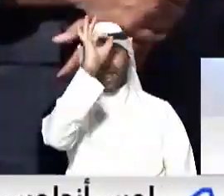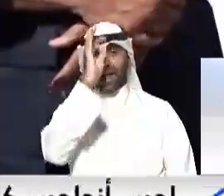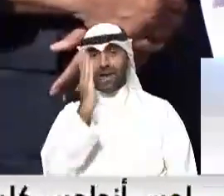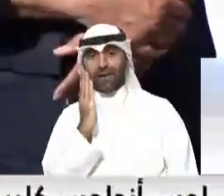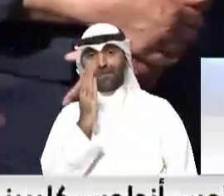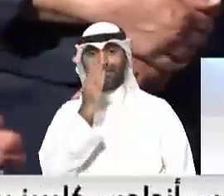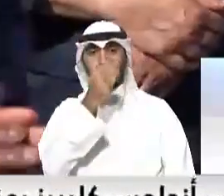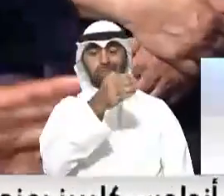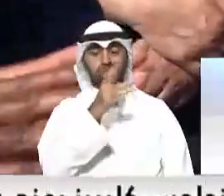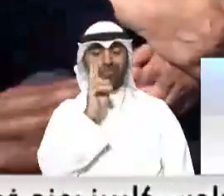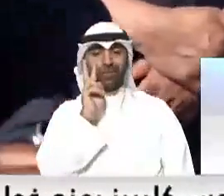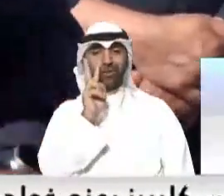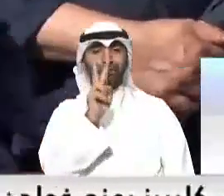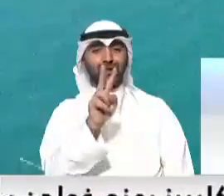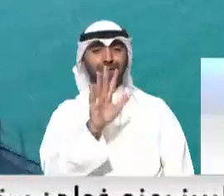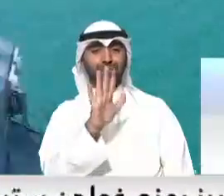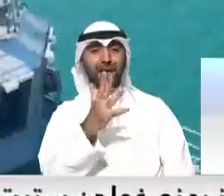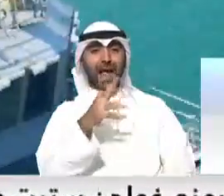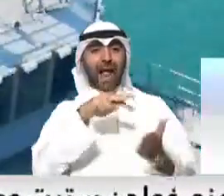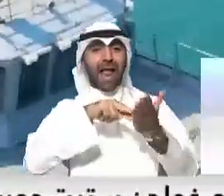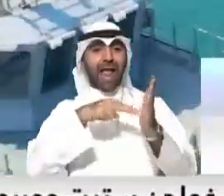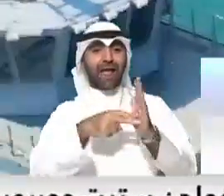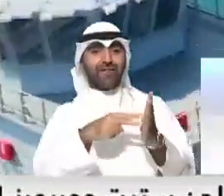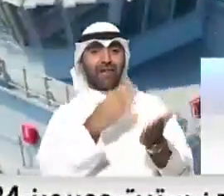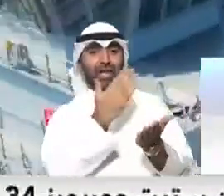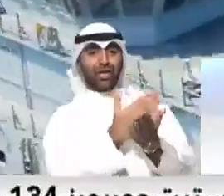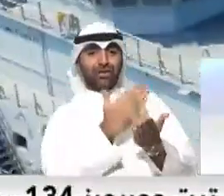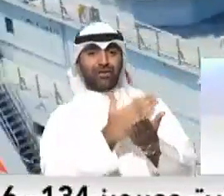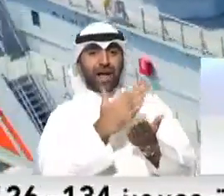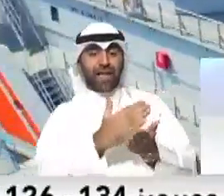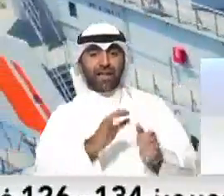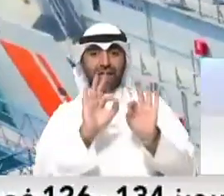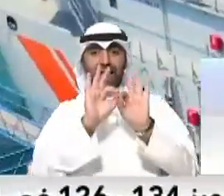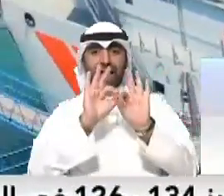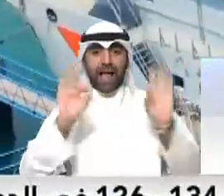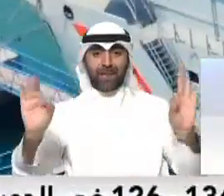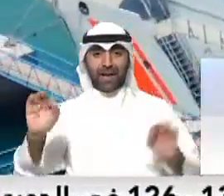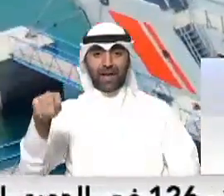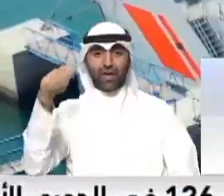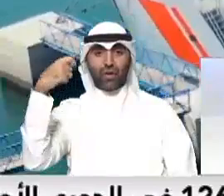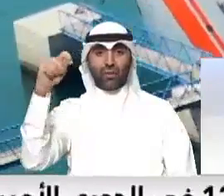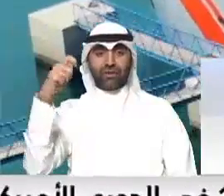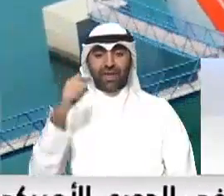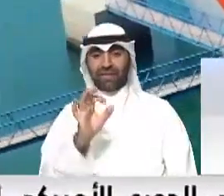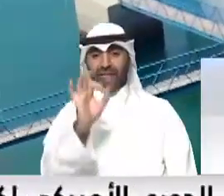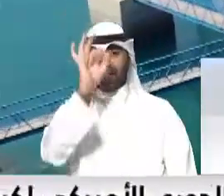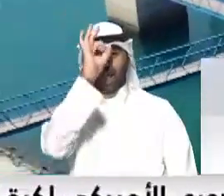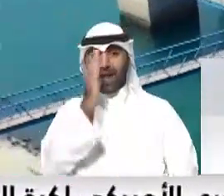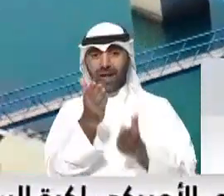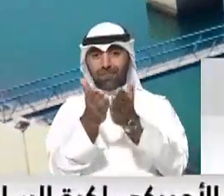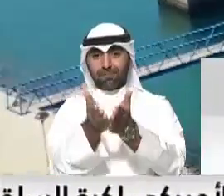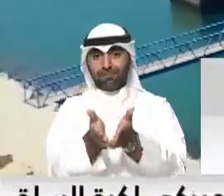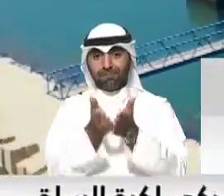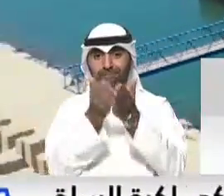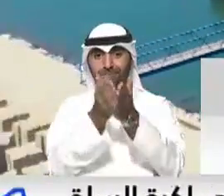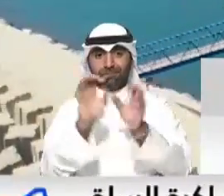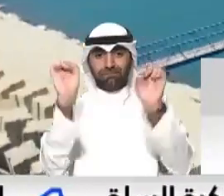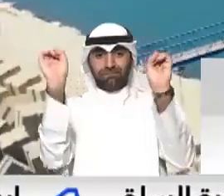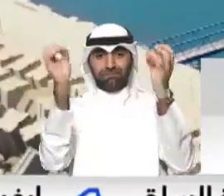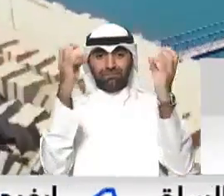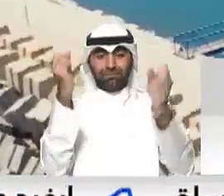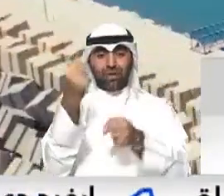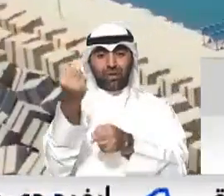منها، مشيدا بجهود رجال الإدارة العامة لخفر السواحل وسعيهم الدائم لتطوير آليات العمل